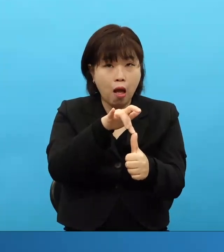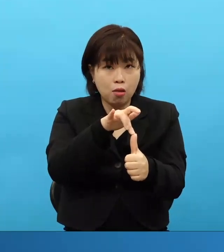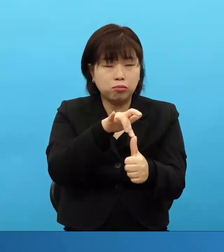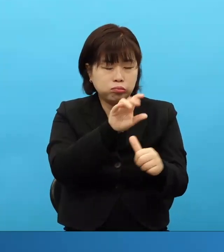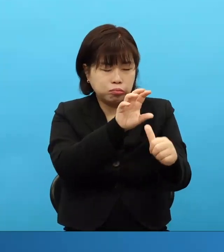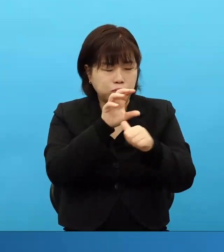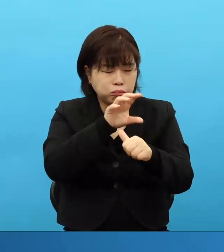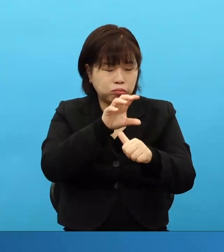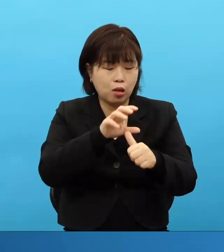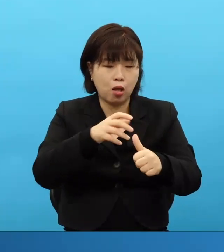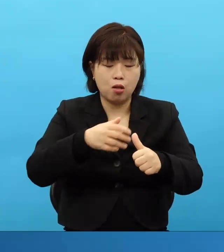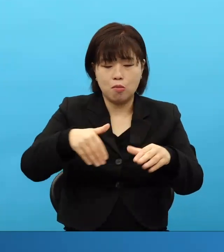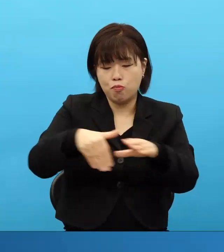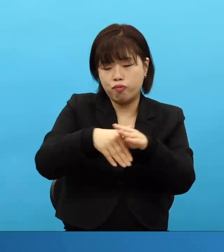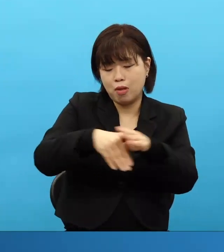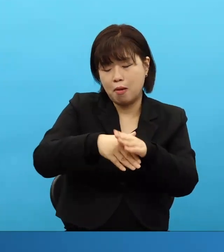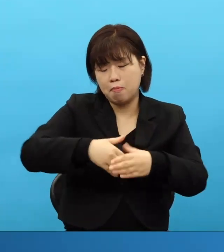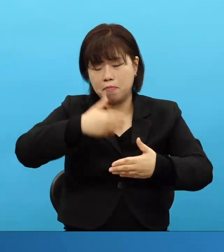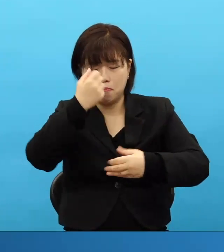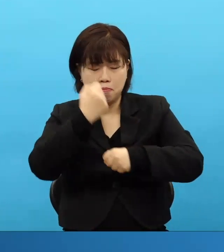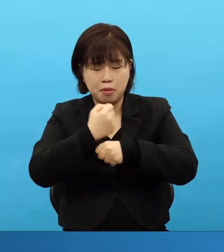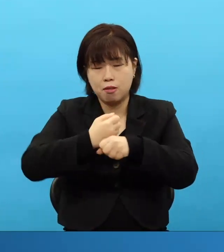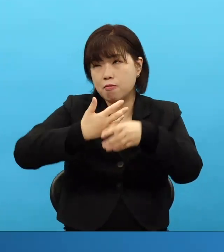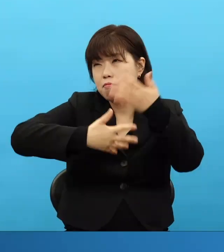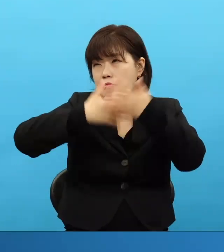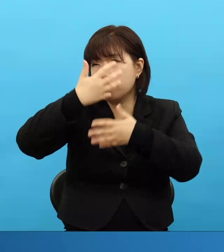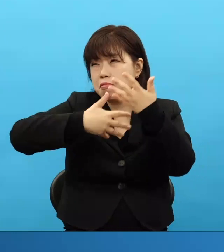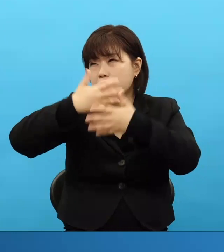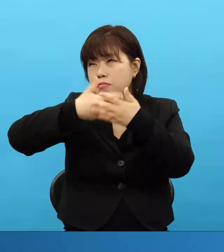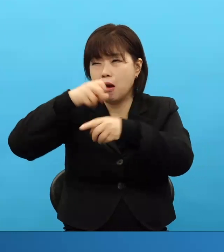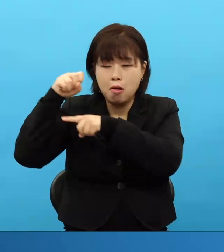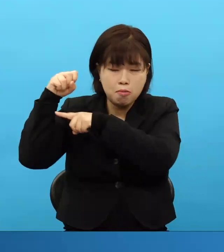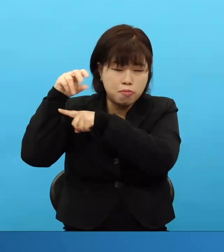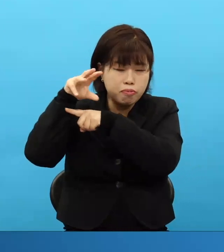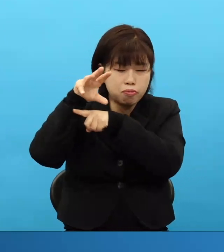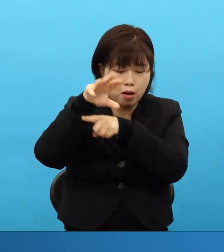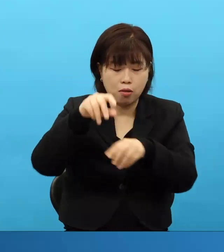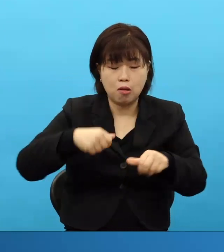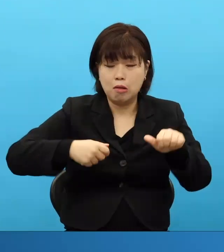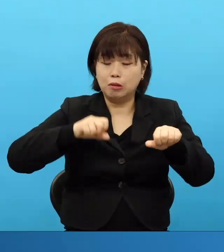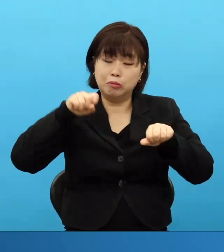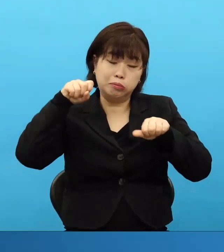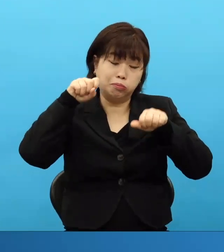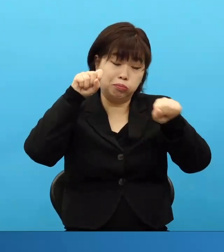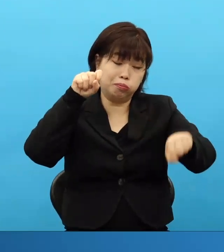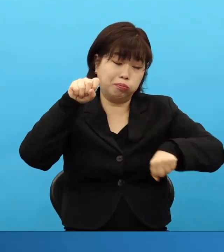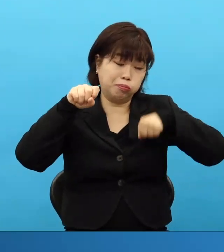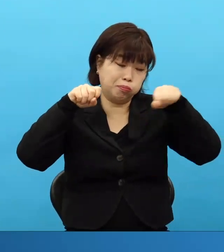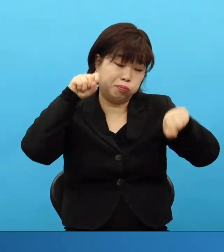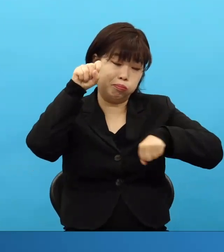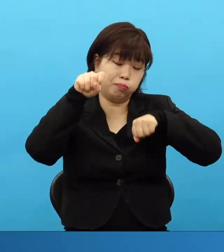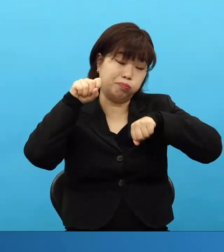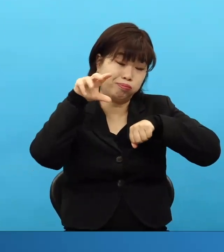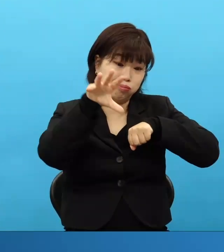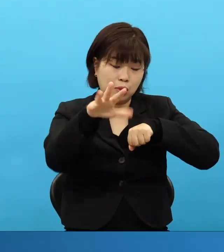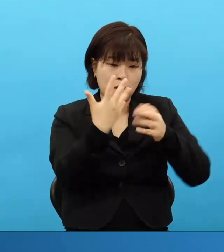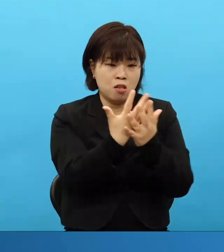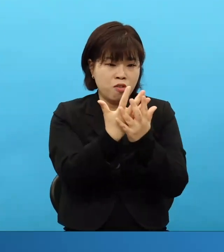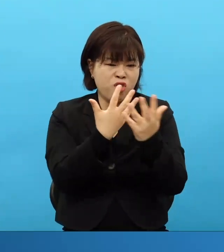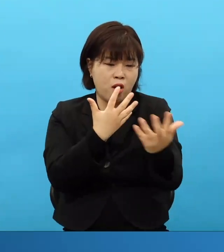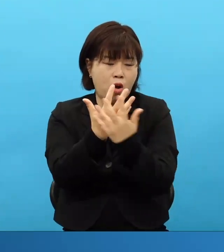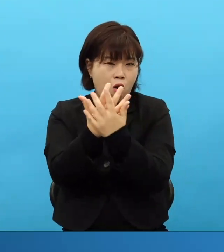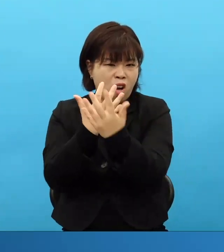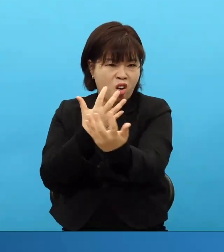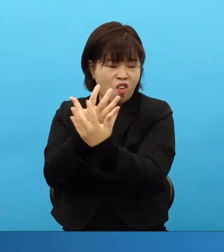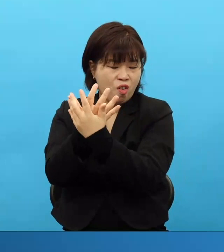문제지 몰라서 그런 It's 거예요. a matter of skill. It's because these people don't know. 그러니까 뭐 오히려 3단체와 일본은 귀신